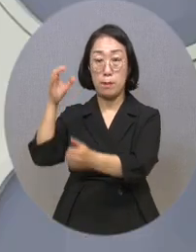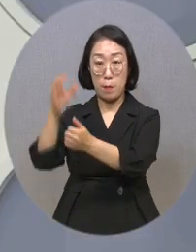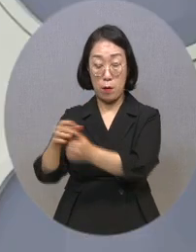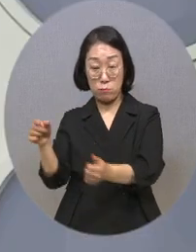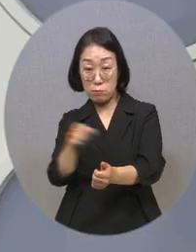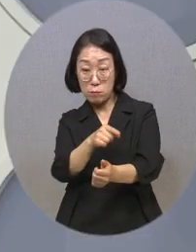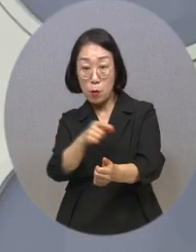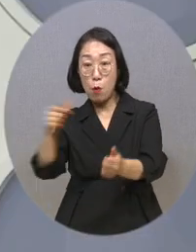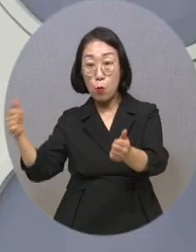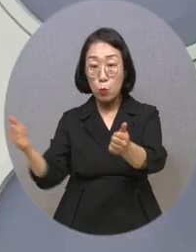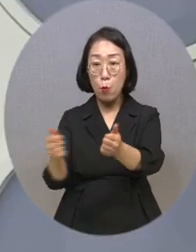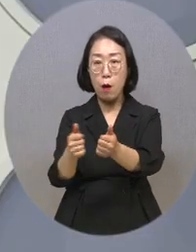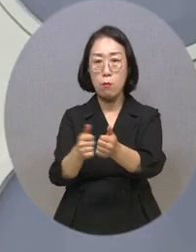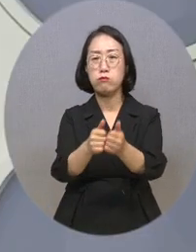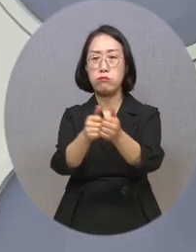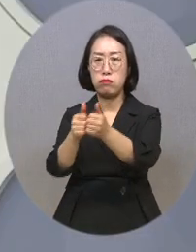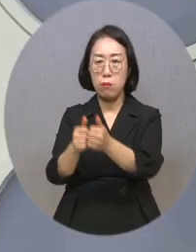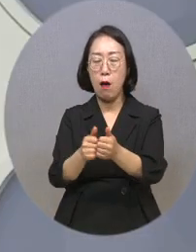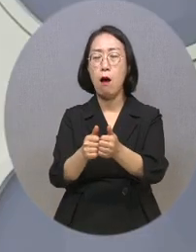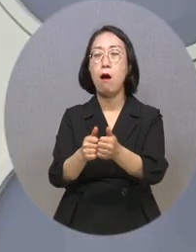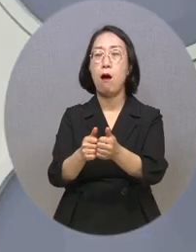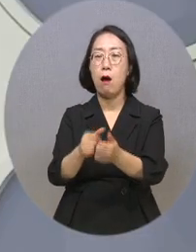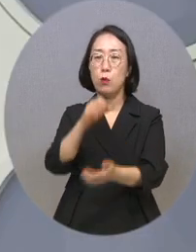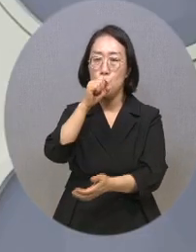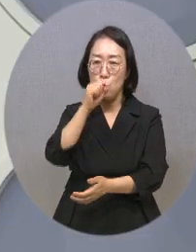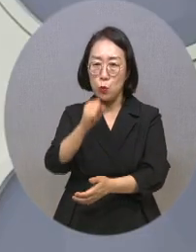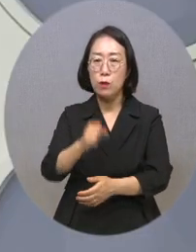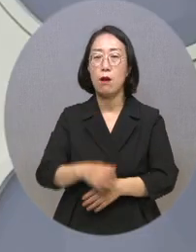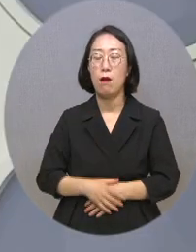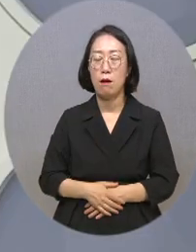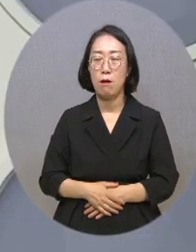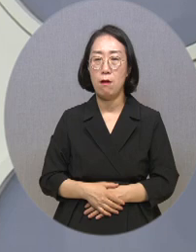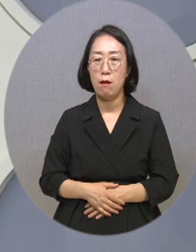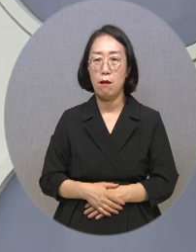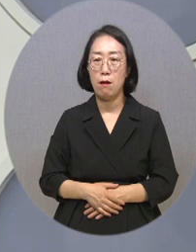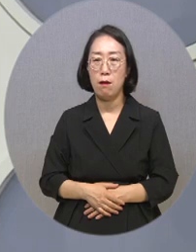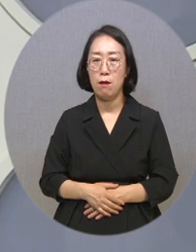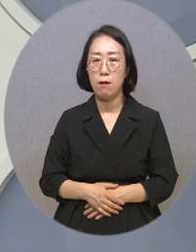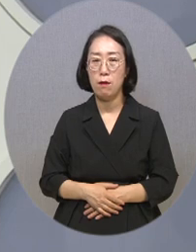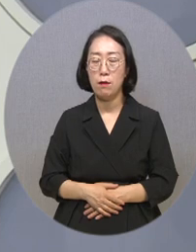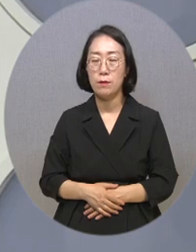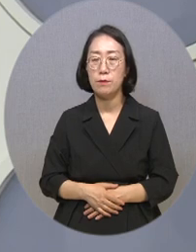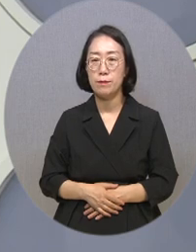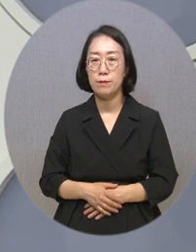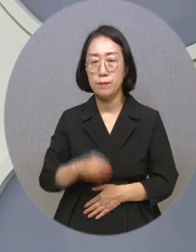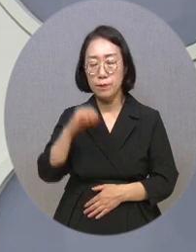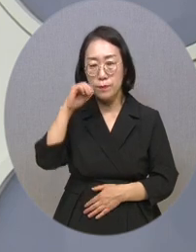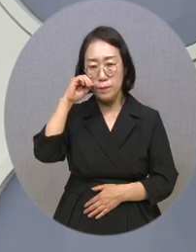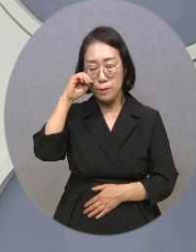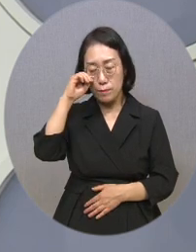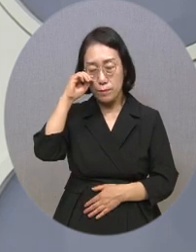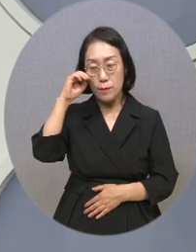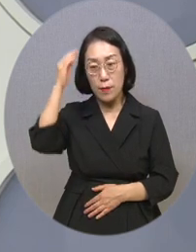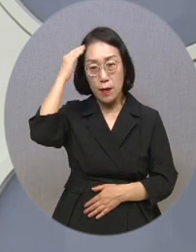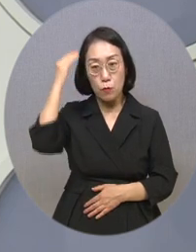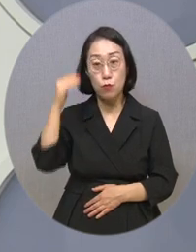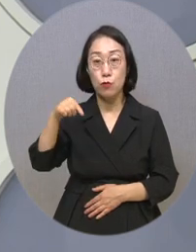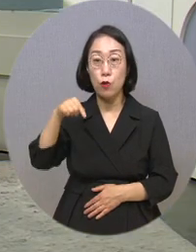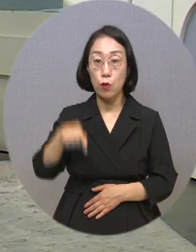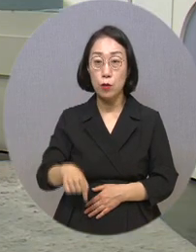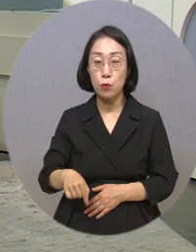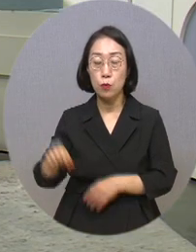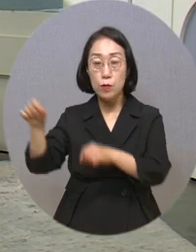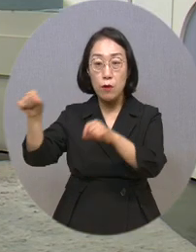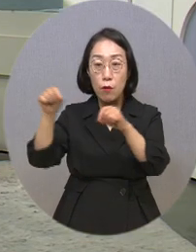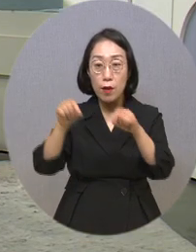네. 야 이런 게 되는구나. 천국이네요. 그런 생각을 했습니다. 근데 그래도 이제 한국에 와서 그런 거가 돼야 되지